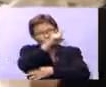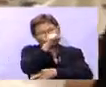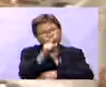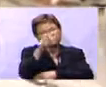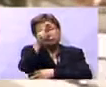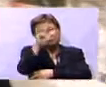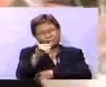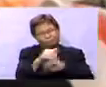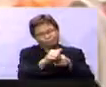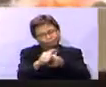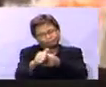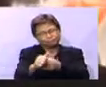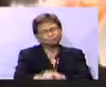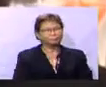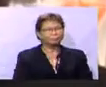Zamri Abdul Kadir.